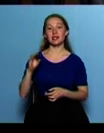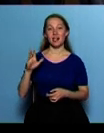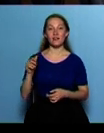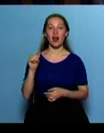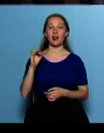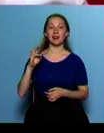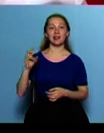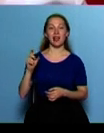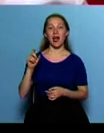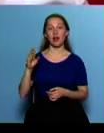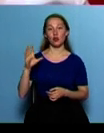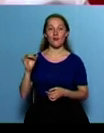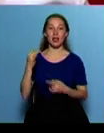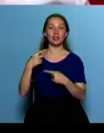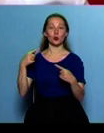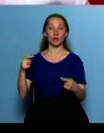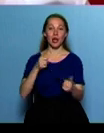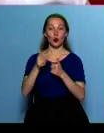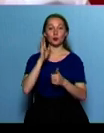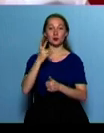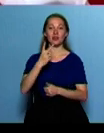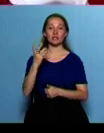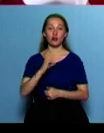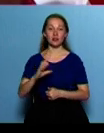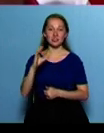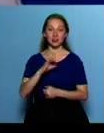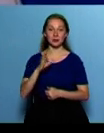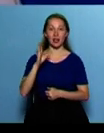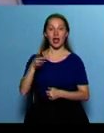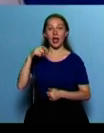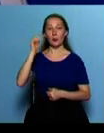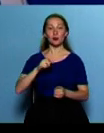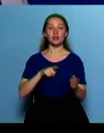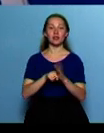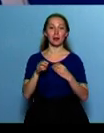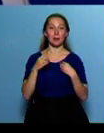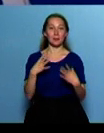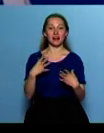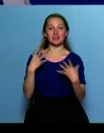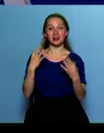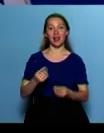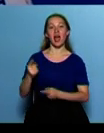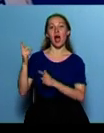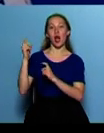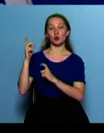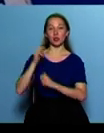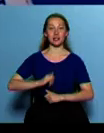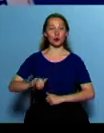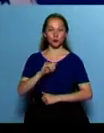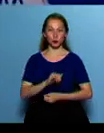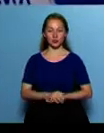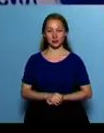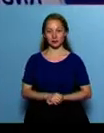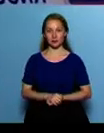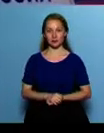другие. Напомним, гонка состоится 22 сентября и станет финальным аккордом празднования Дня оружейника в Удмуртии. Дмитрий Вороновнин,